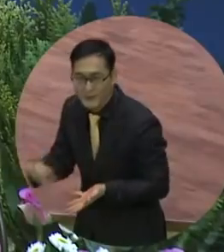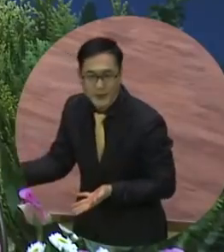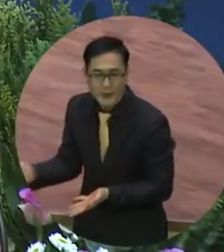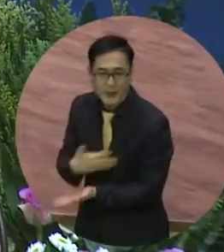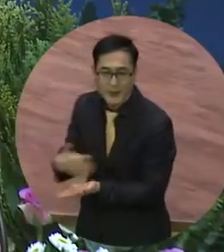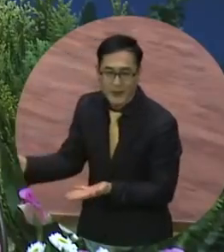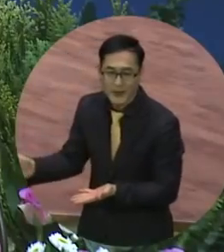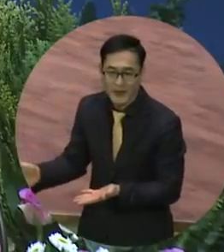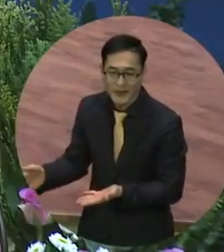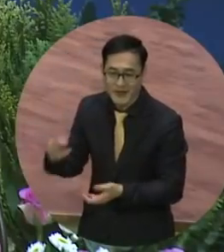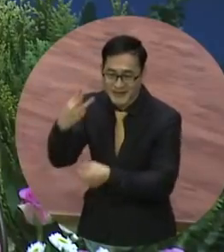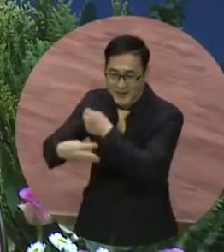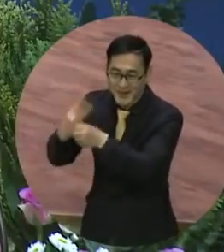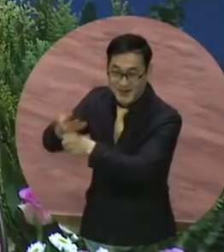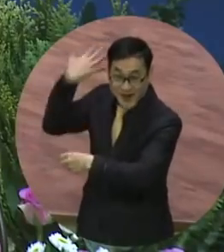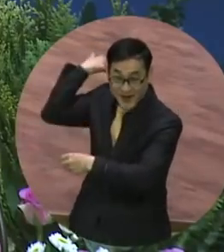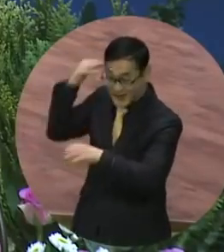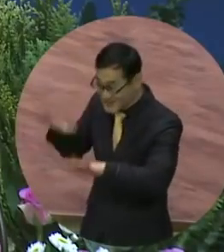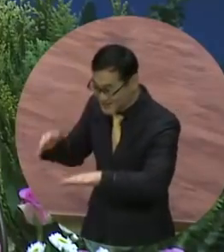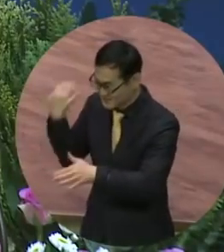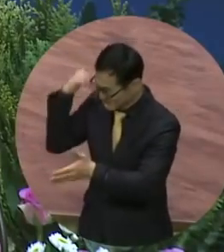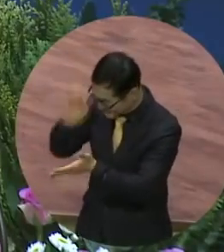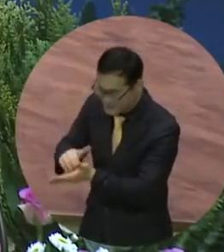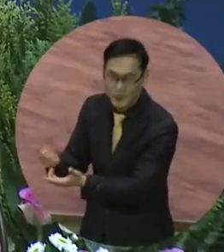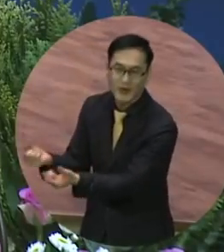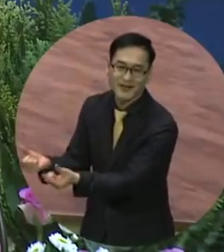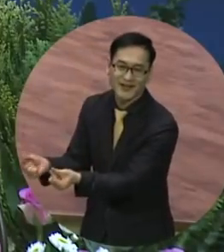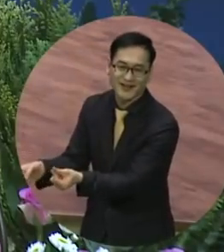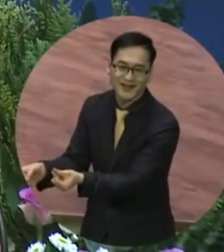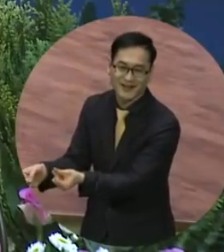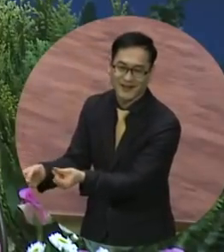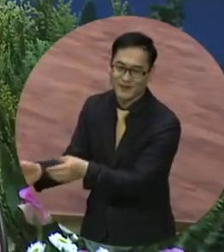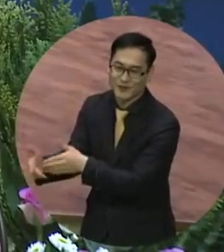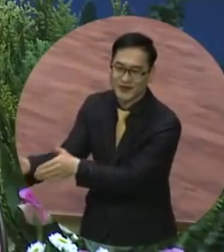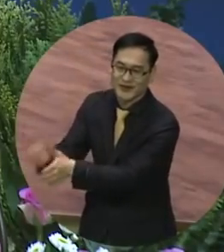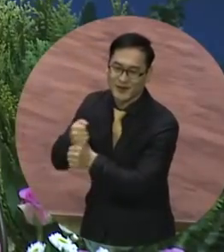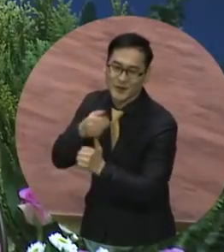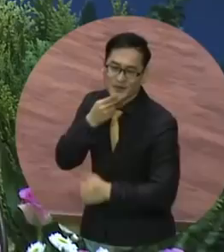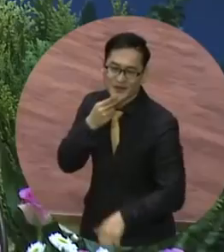상황이 똑같아. 옛날하고 똑같아.